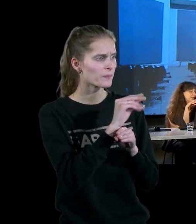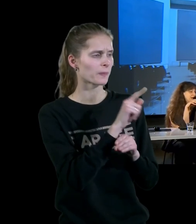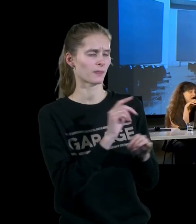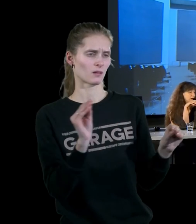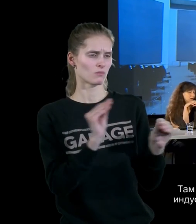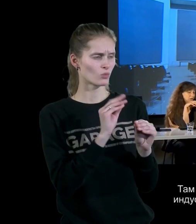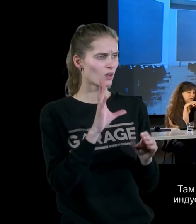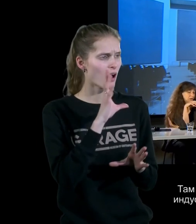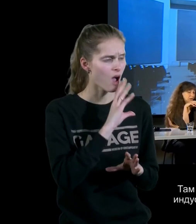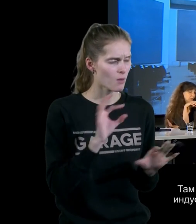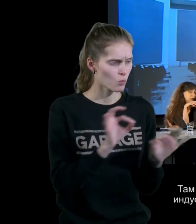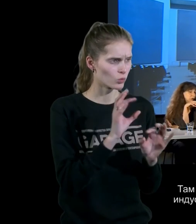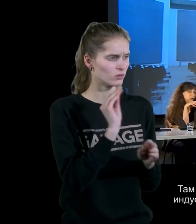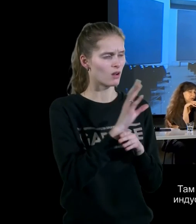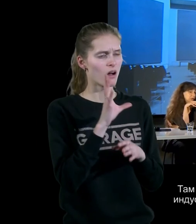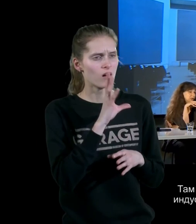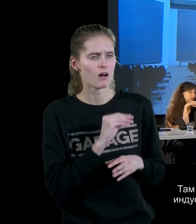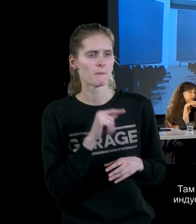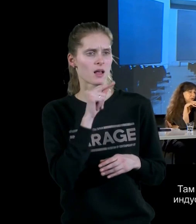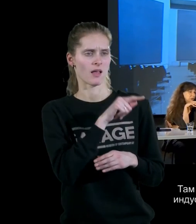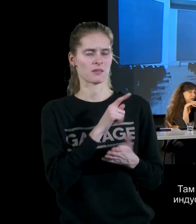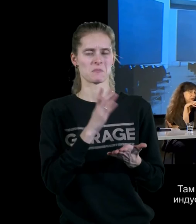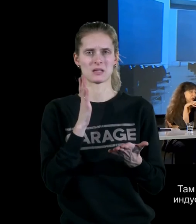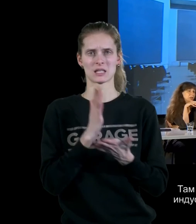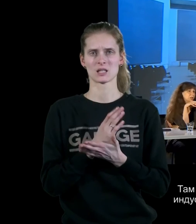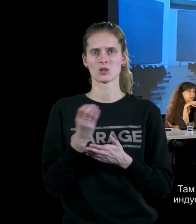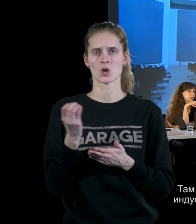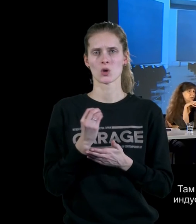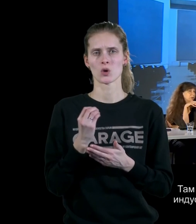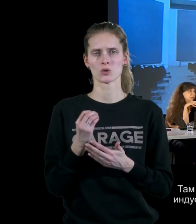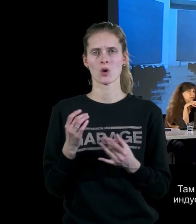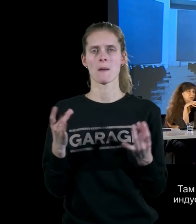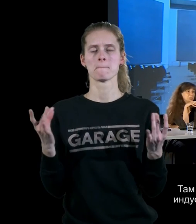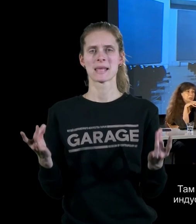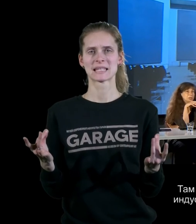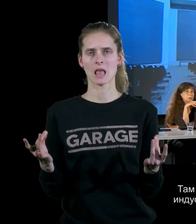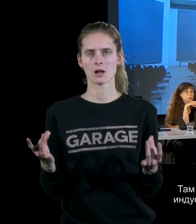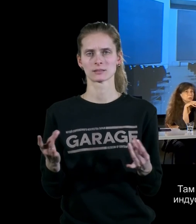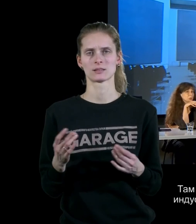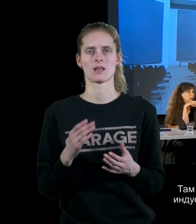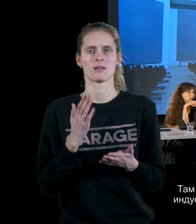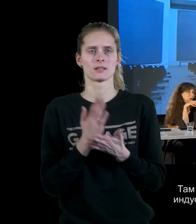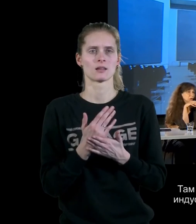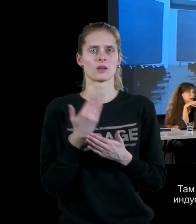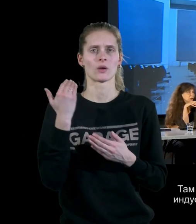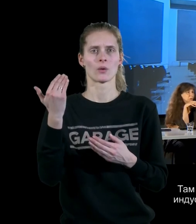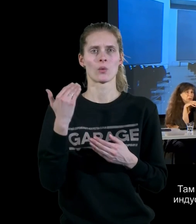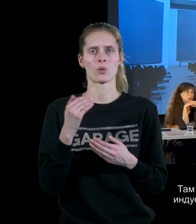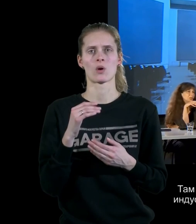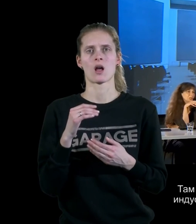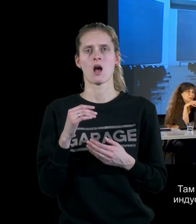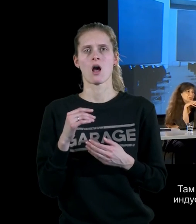минималистскую. Там проходят сеансы медитации всех, да, там каких-нибудь